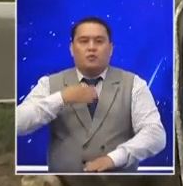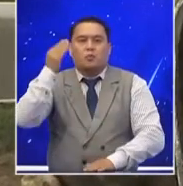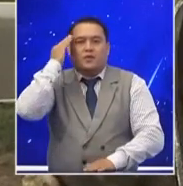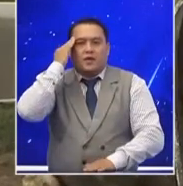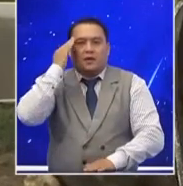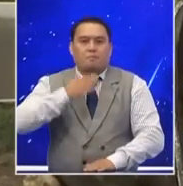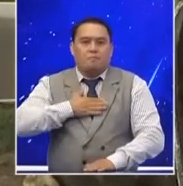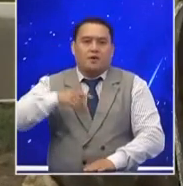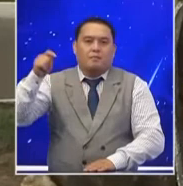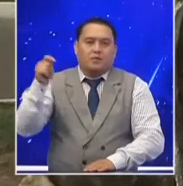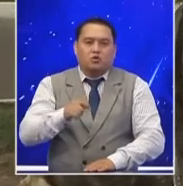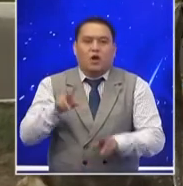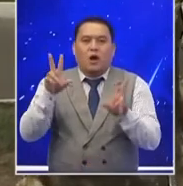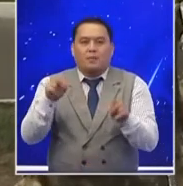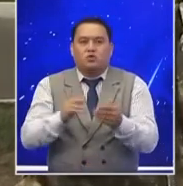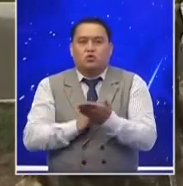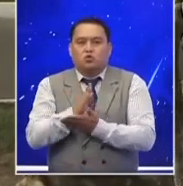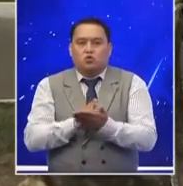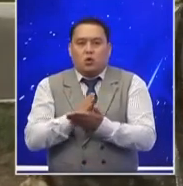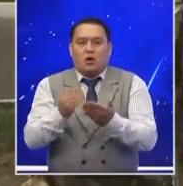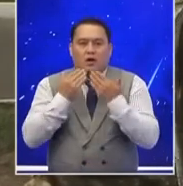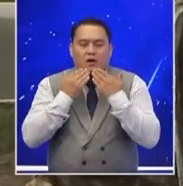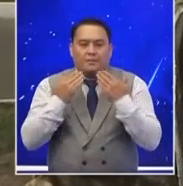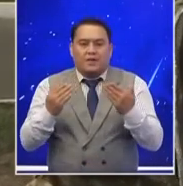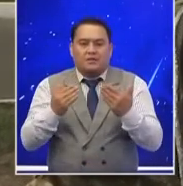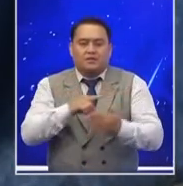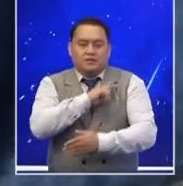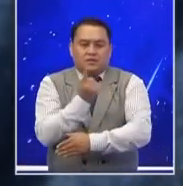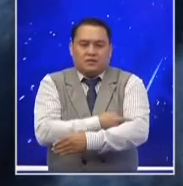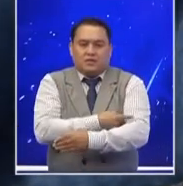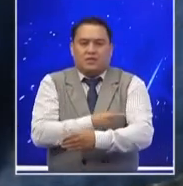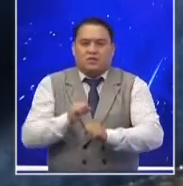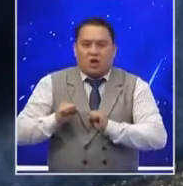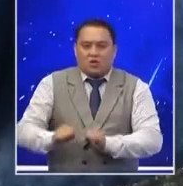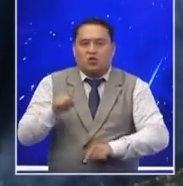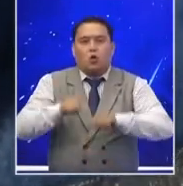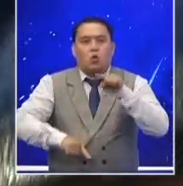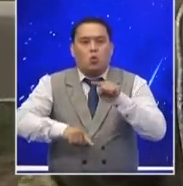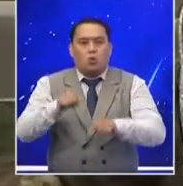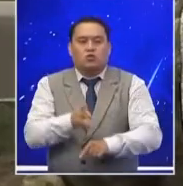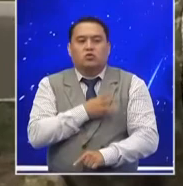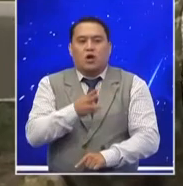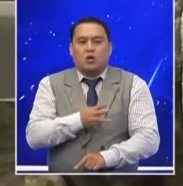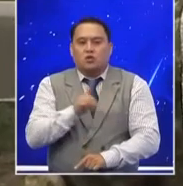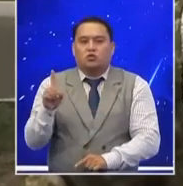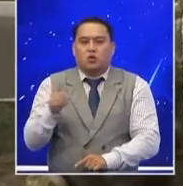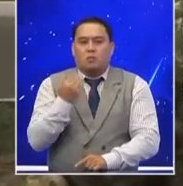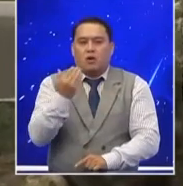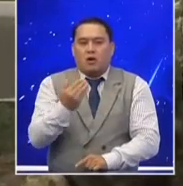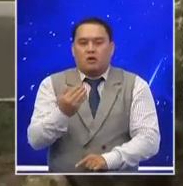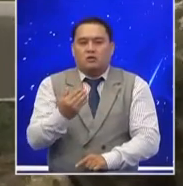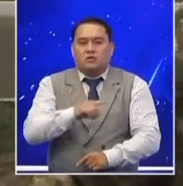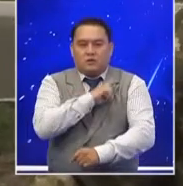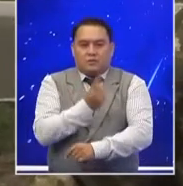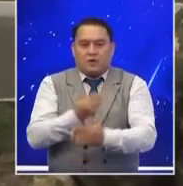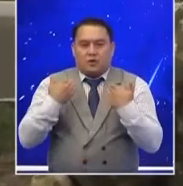Мы приняли сегодня присягу. Мы должны до последней капли пота защищать родину. Желаю своим боевым товарищам, чтобы они держались